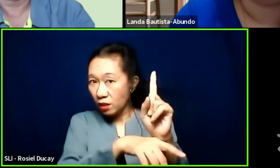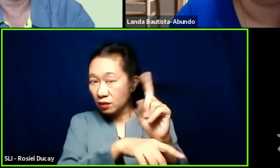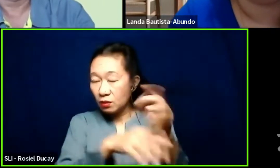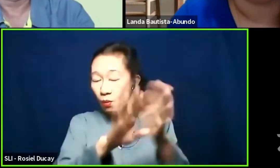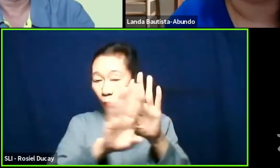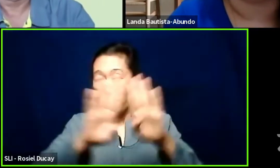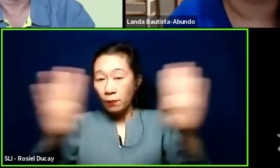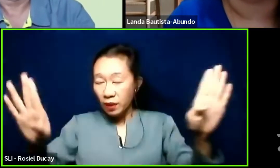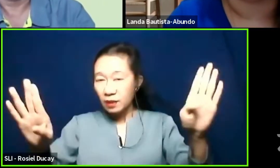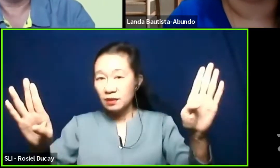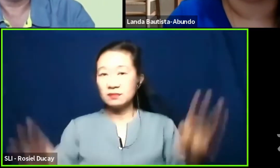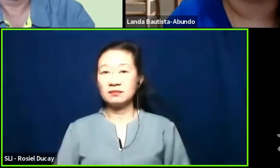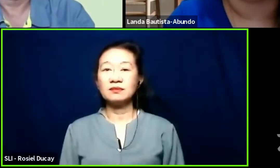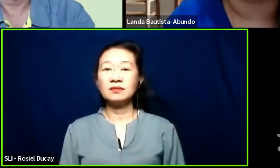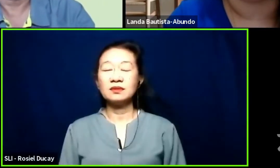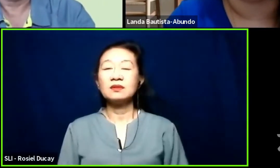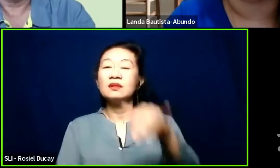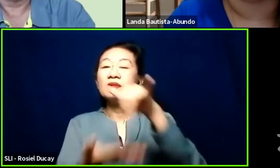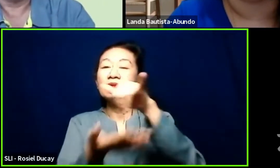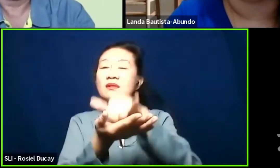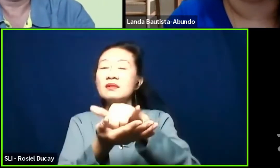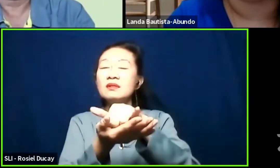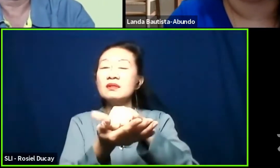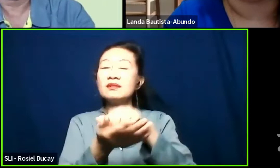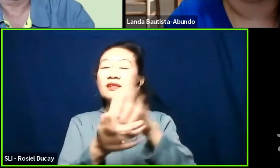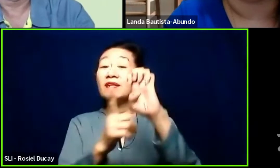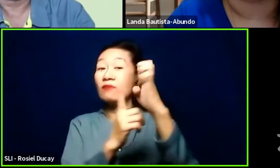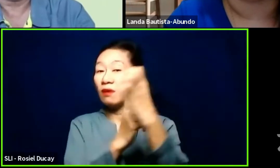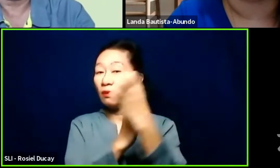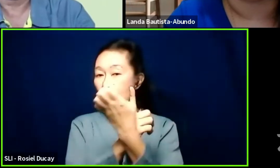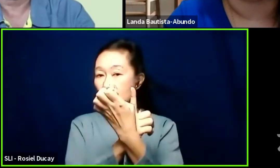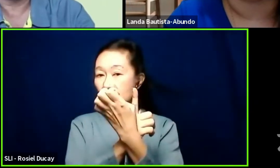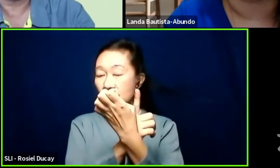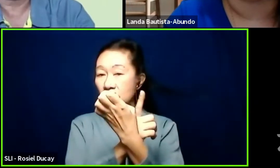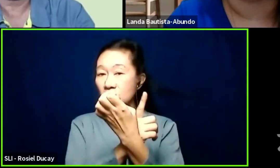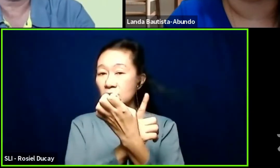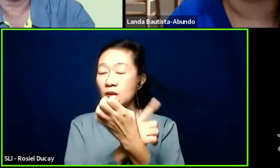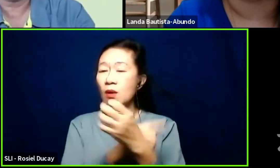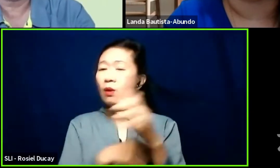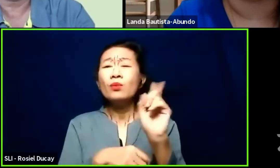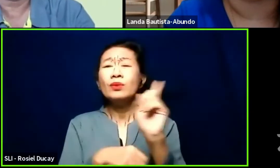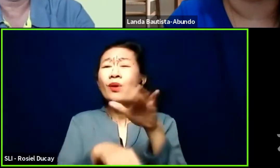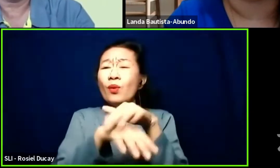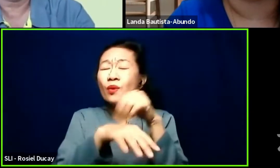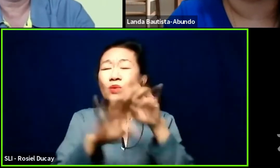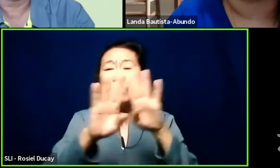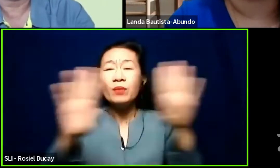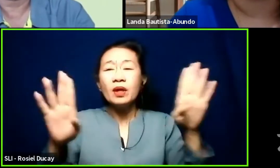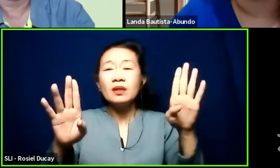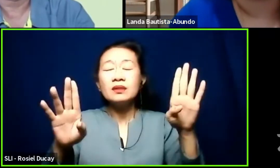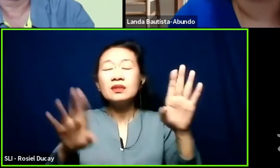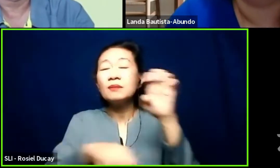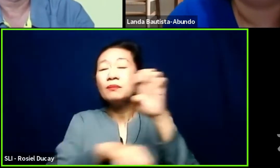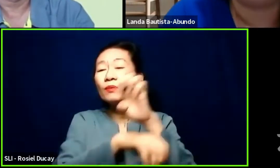open na environment, okay? Tinatawag na open